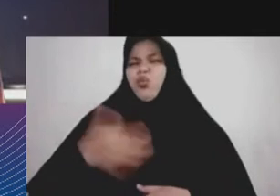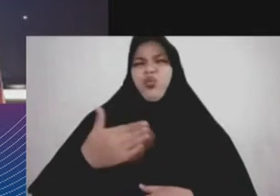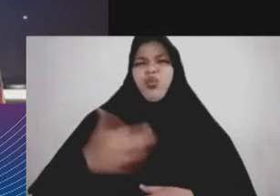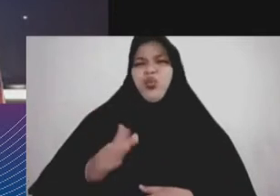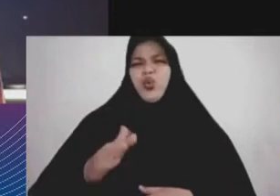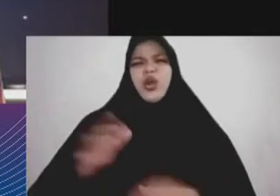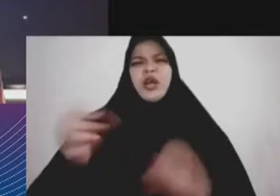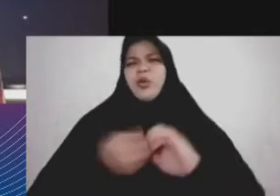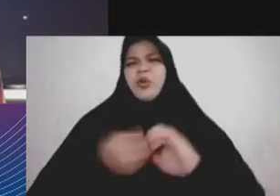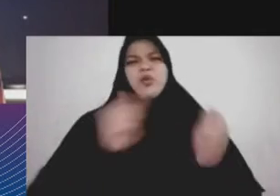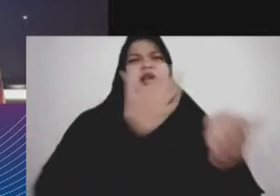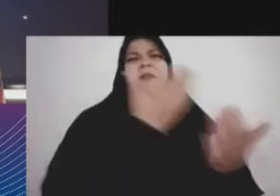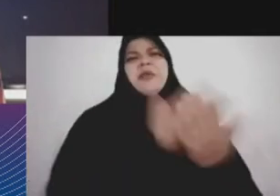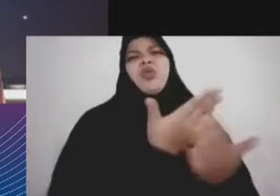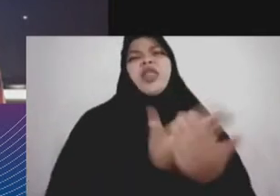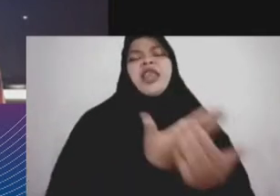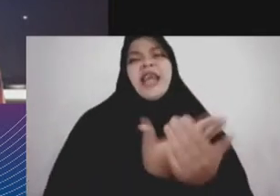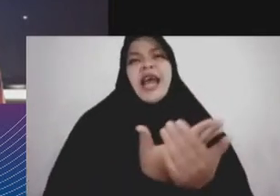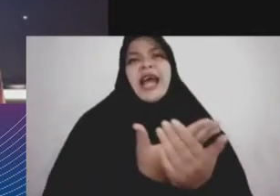pembuktian